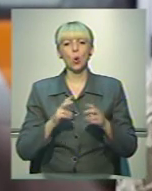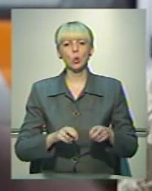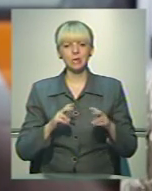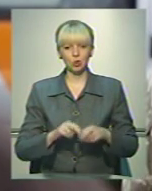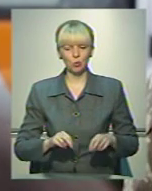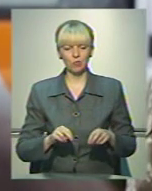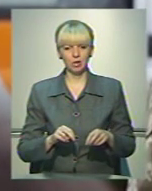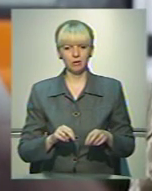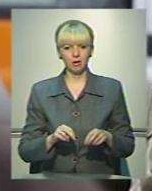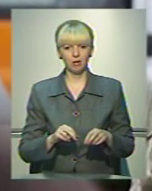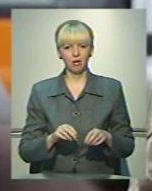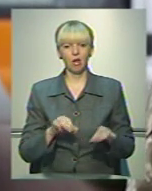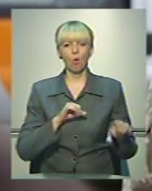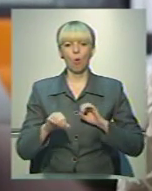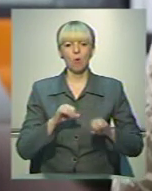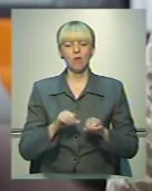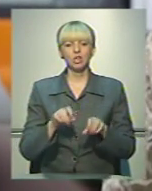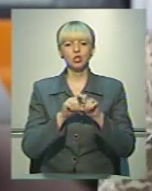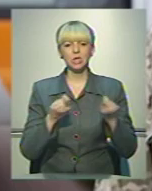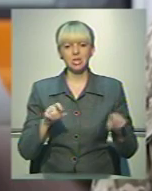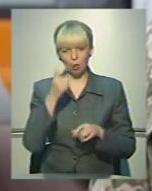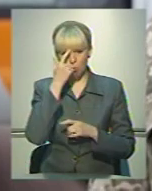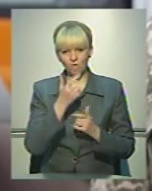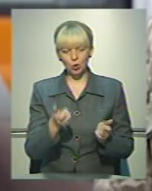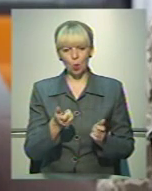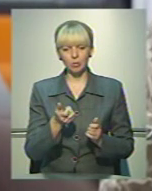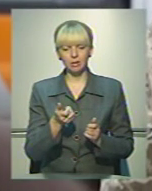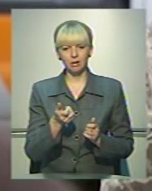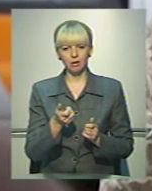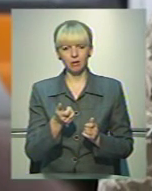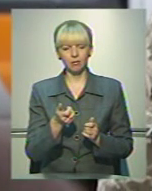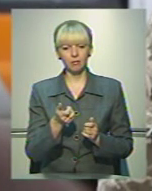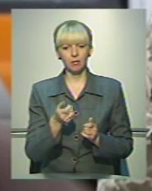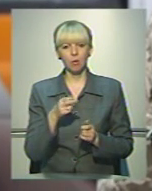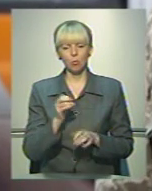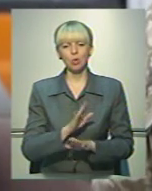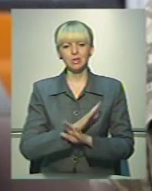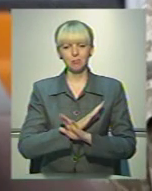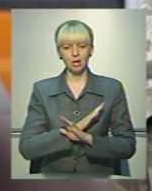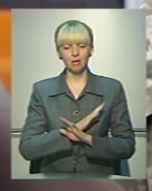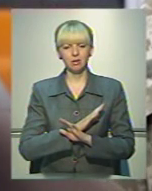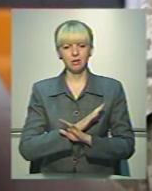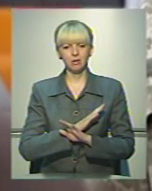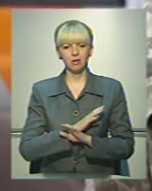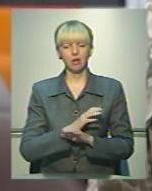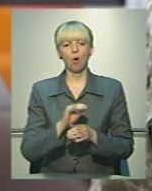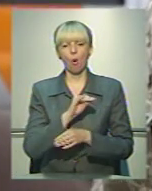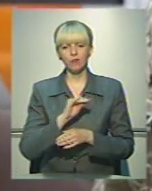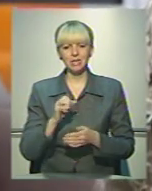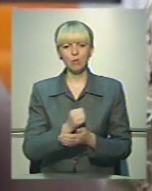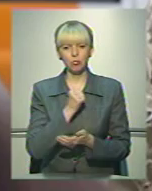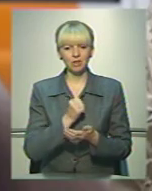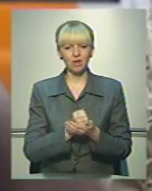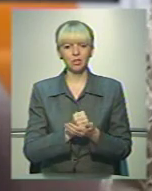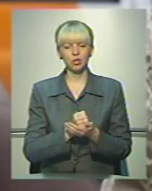розслідування. Командуванням частини повідомлення про смерть, офіційне